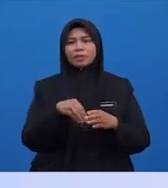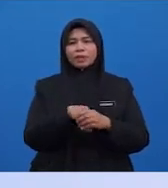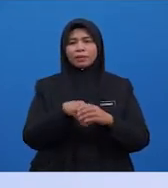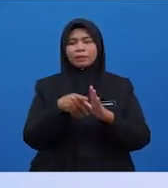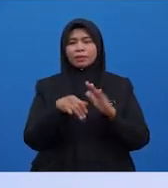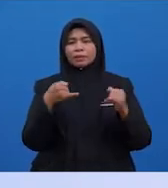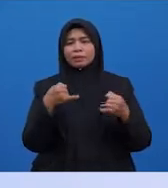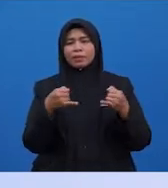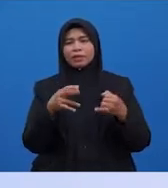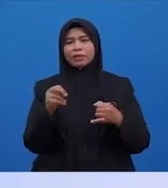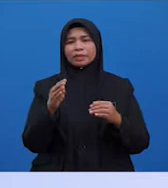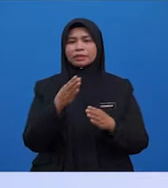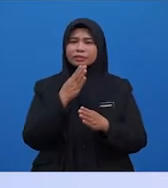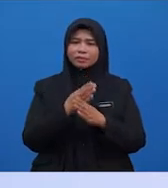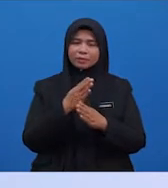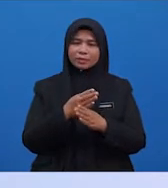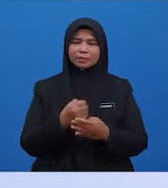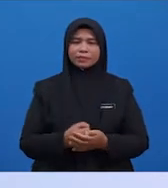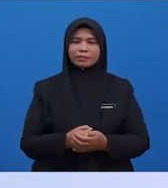menerapkan dalam permainan sebenar.